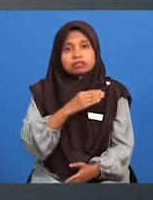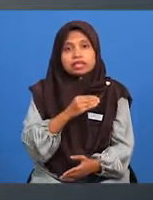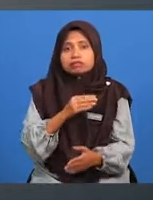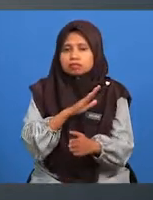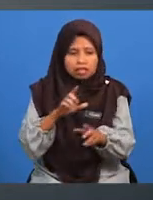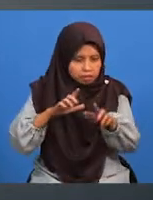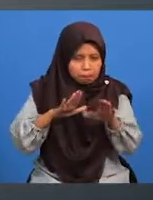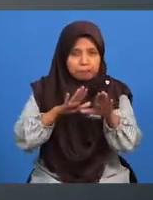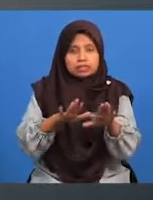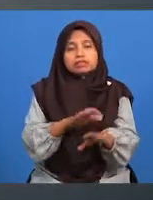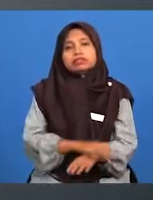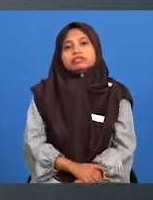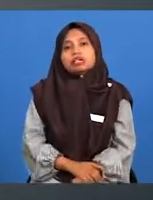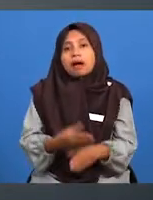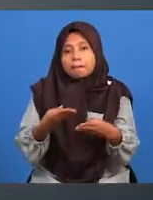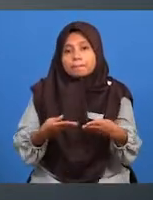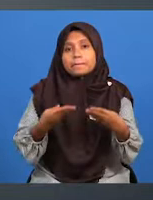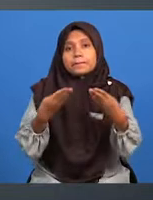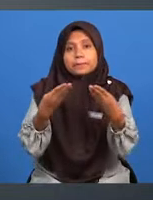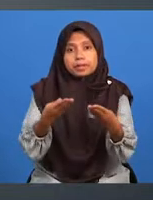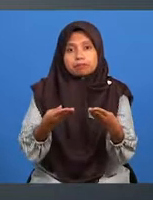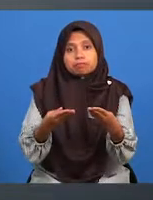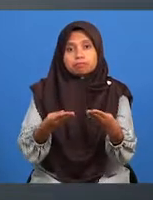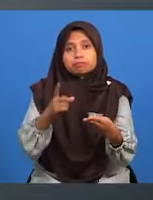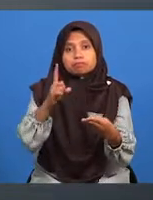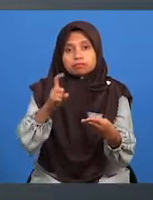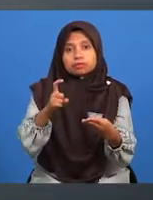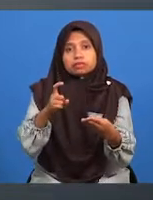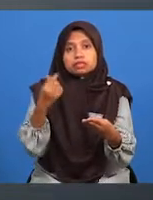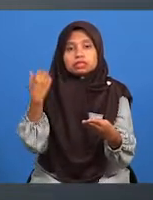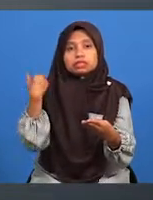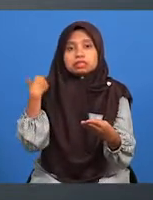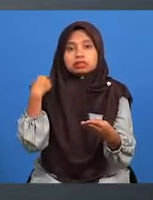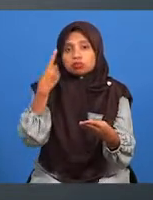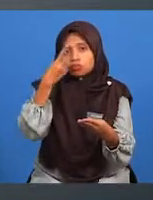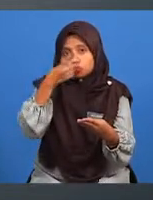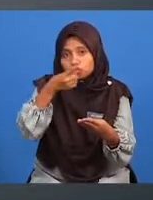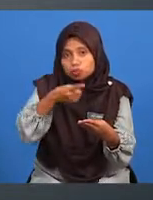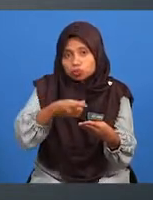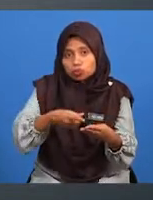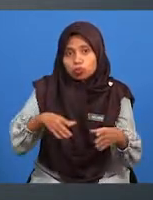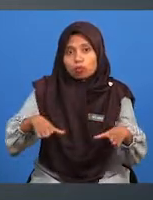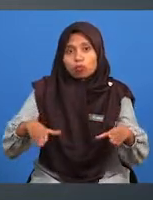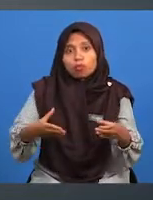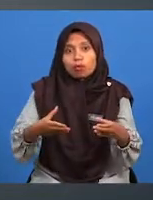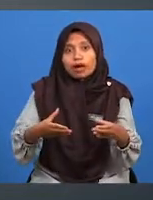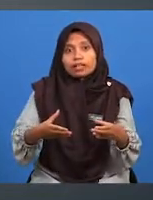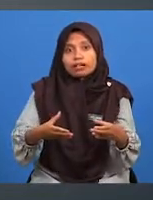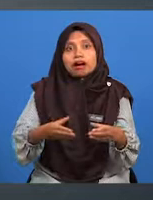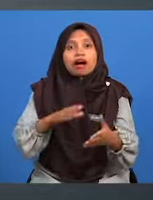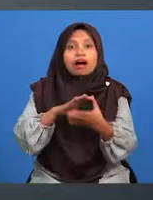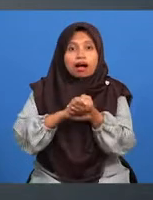pula ialah pemberi hutang mestilah berkelayakan untuk melakukan akad